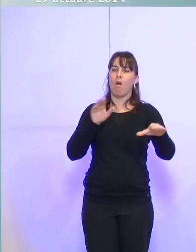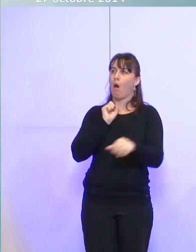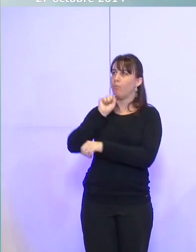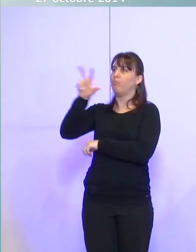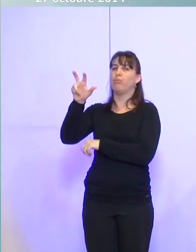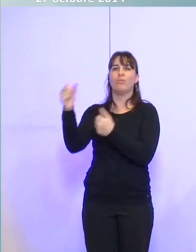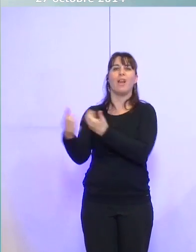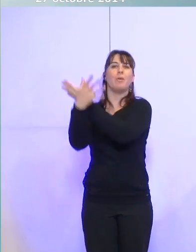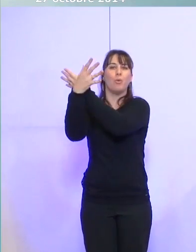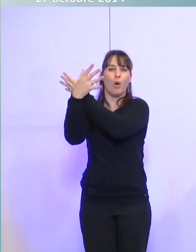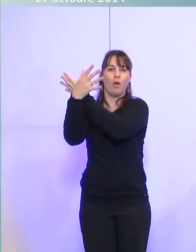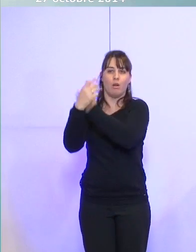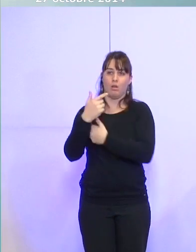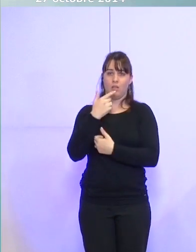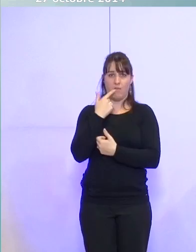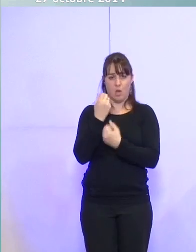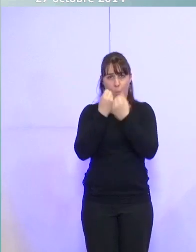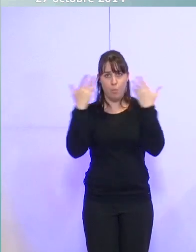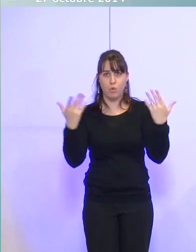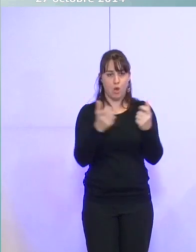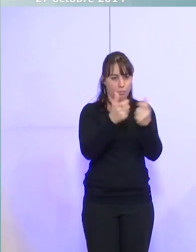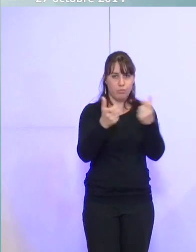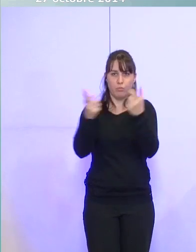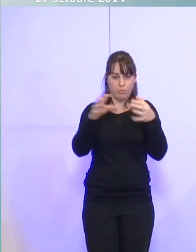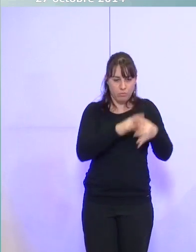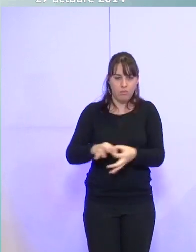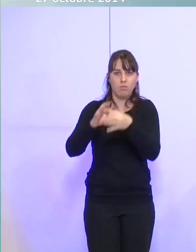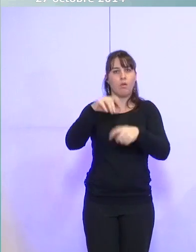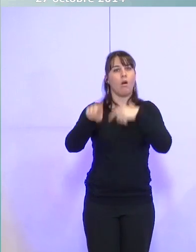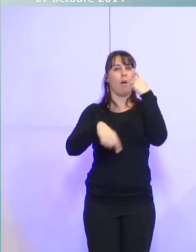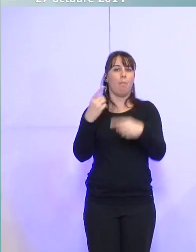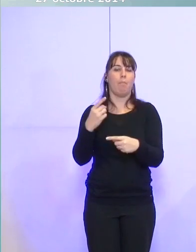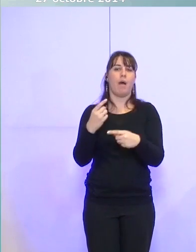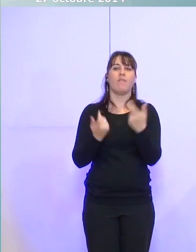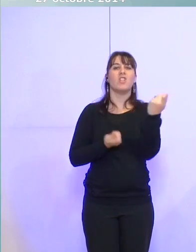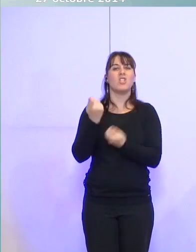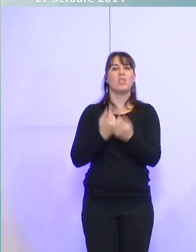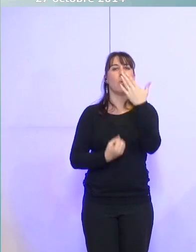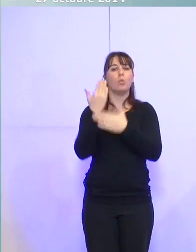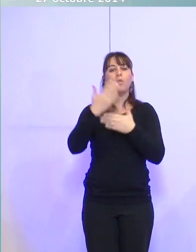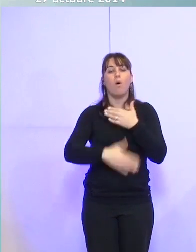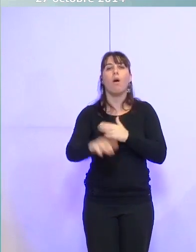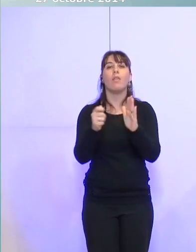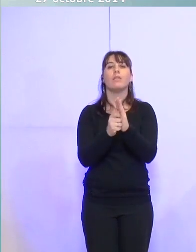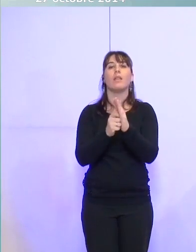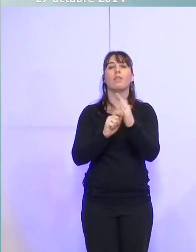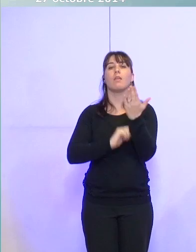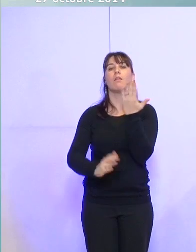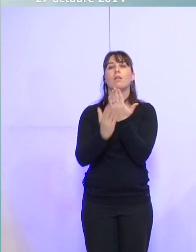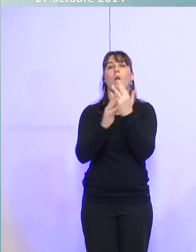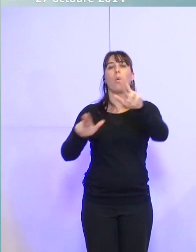avec un ensemble intégré d'ouvrages pour préparer au mieux le passage au futur mode de gestion à l'issue du contrat en